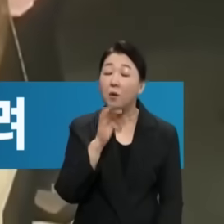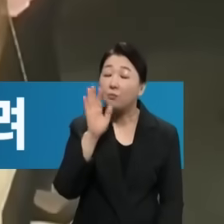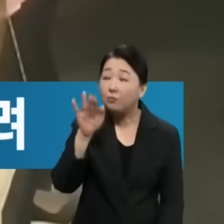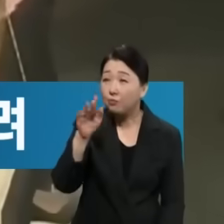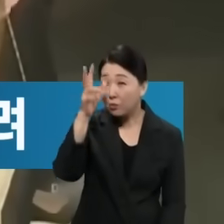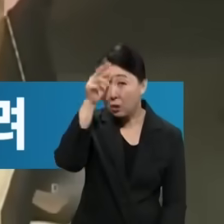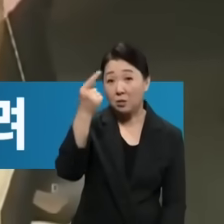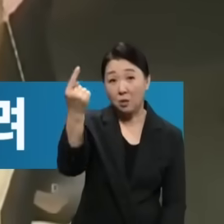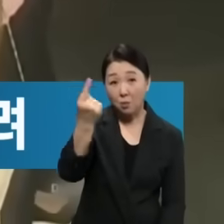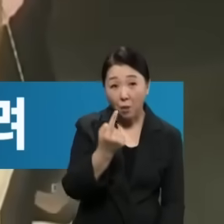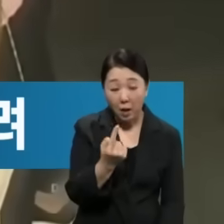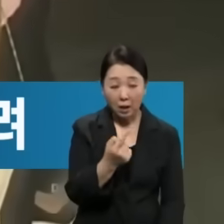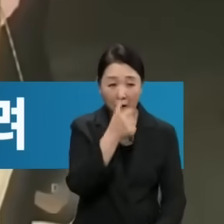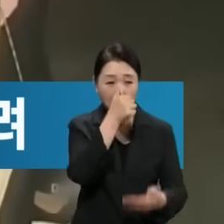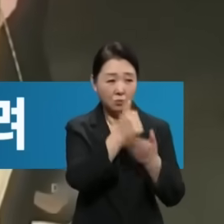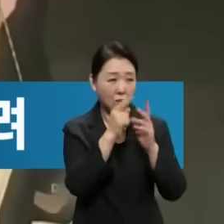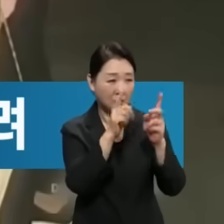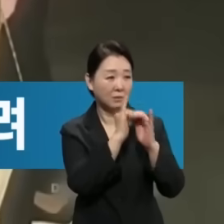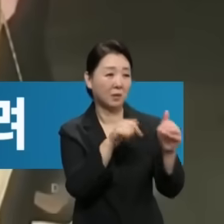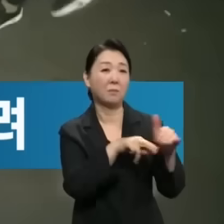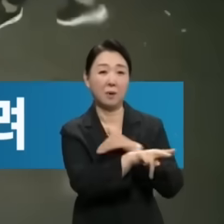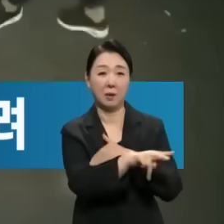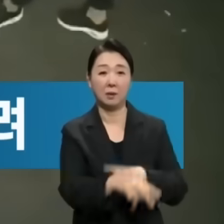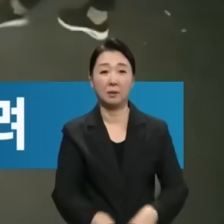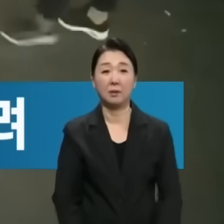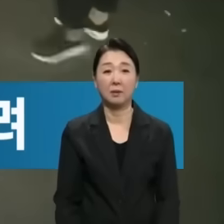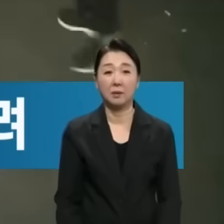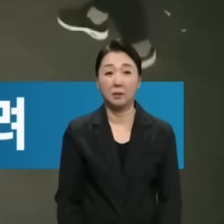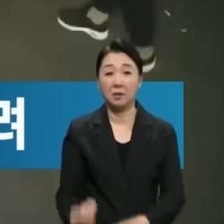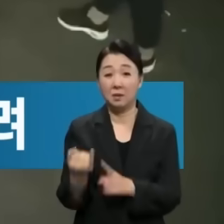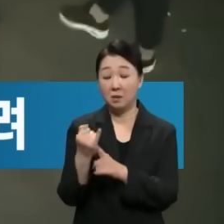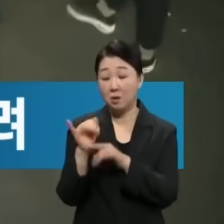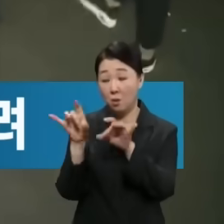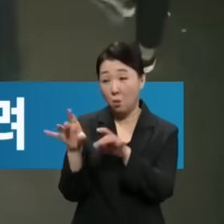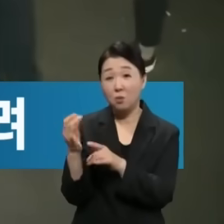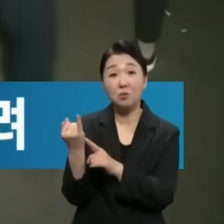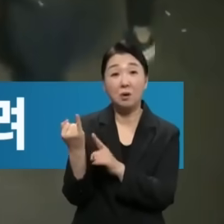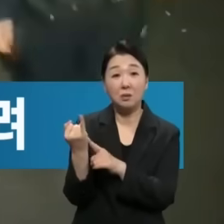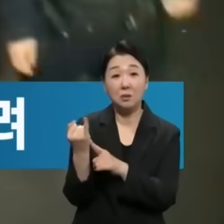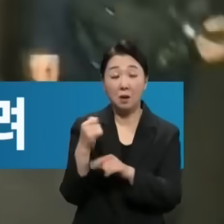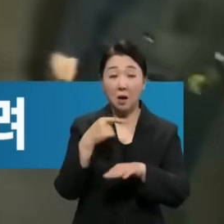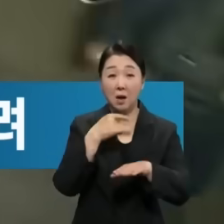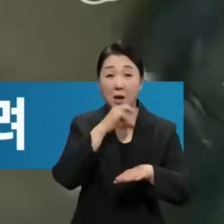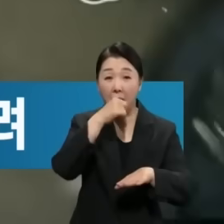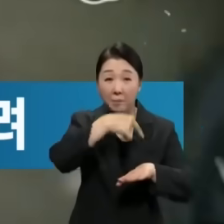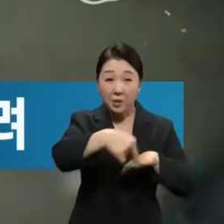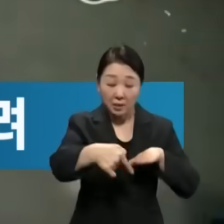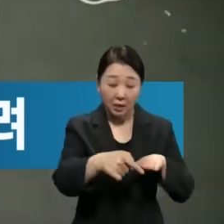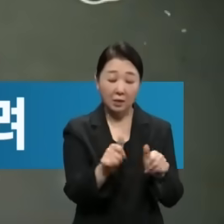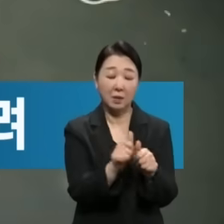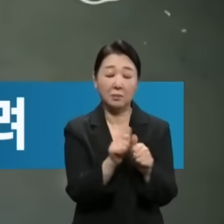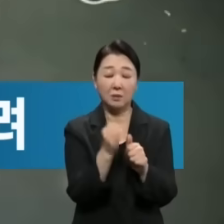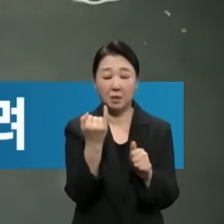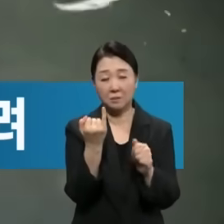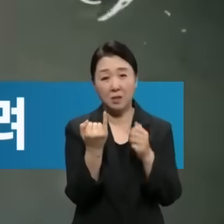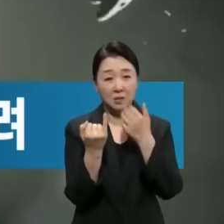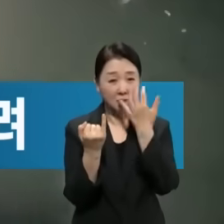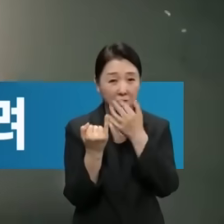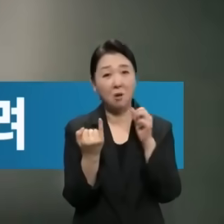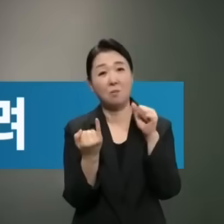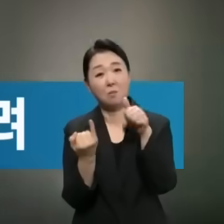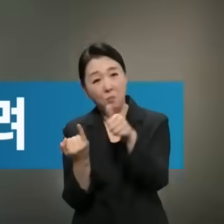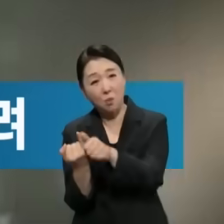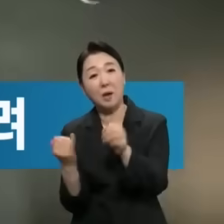뒤 경찰이 도착했지만 용의자는 도망쳤습니다. 피해자인 호주 여성은 아프리카계 남성 5명에게 성폭행을 당했다고 진술을